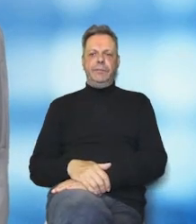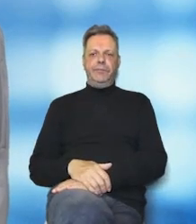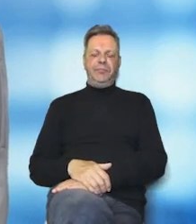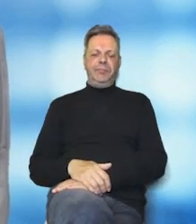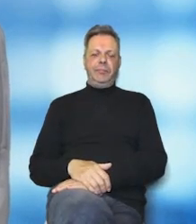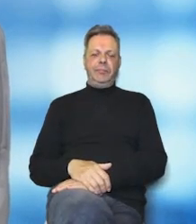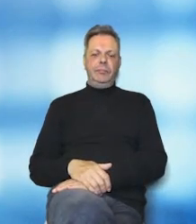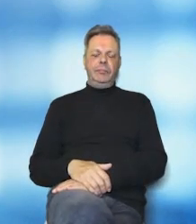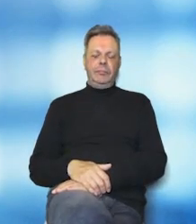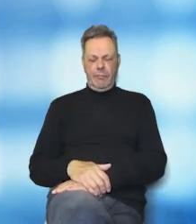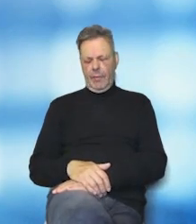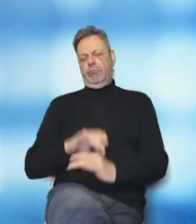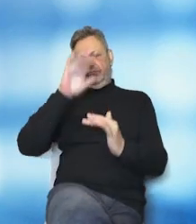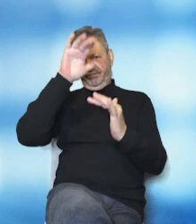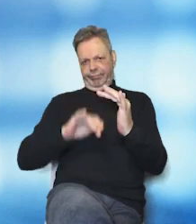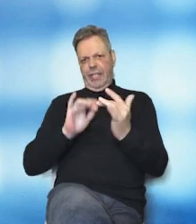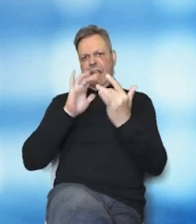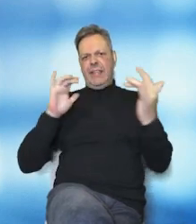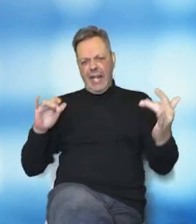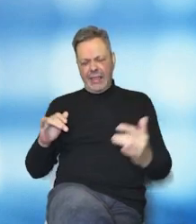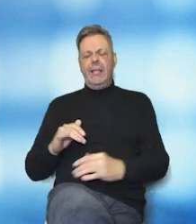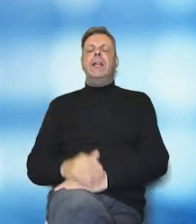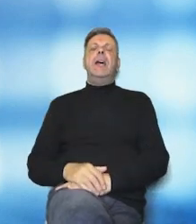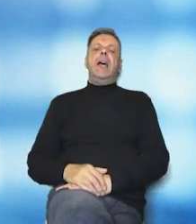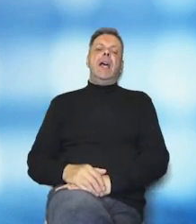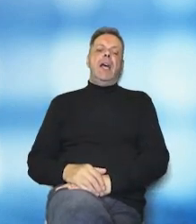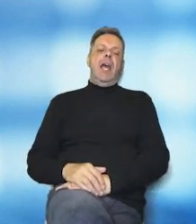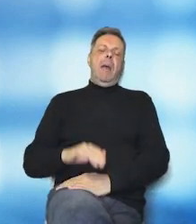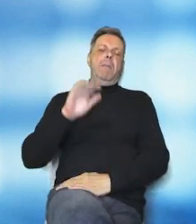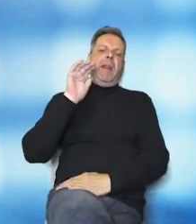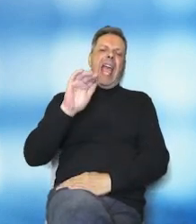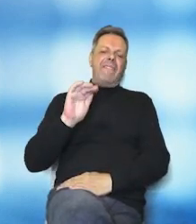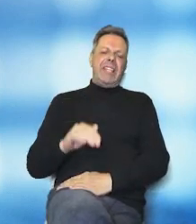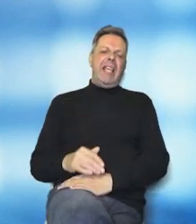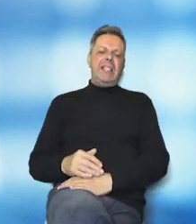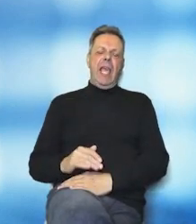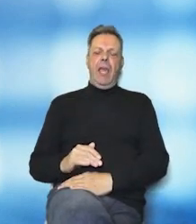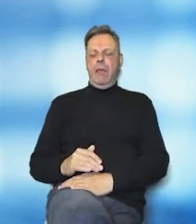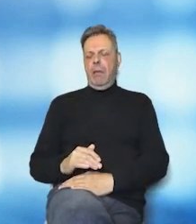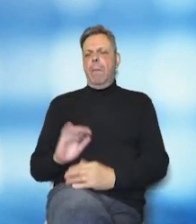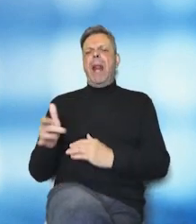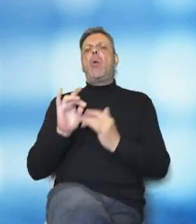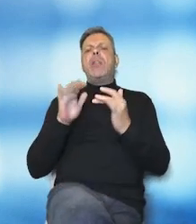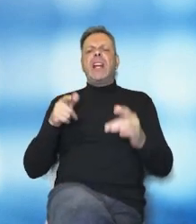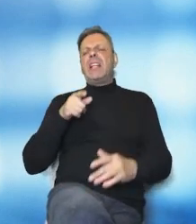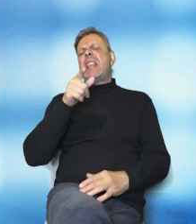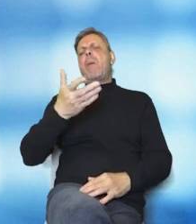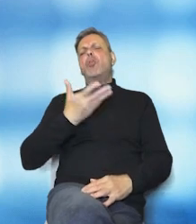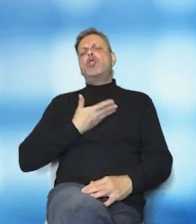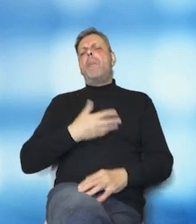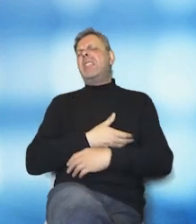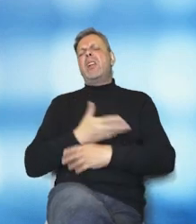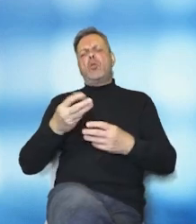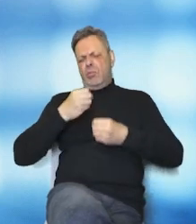Internetska stranica? Naravno, highlanderadventure.com, prijavite se online, tamo su dostupne sve informacije o